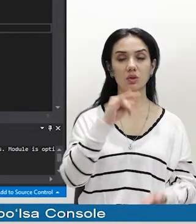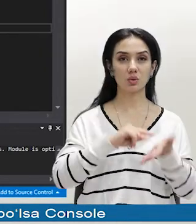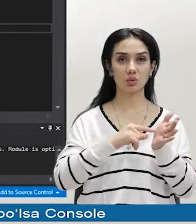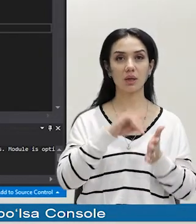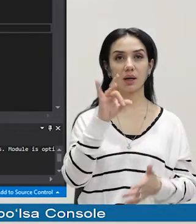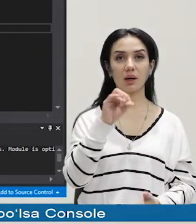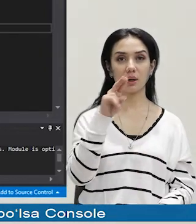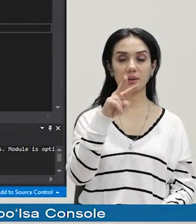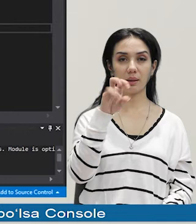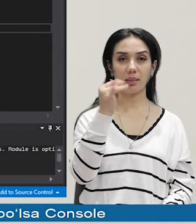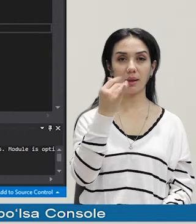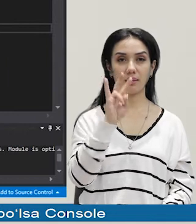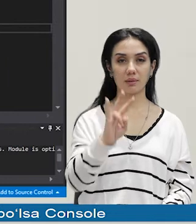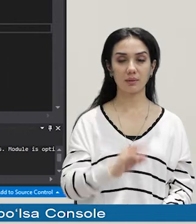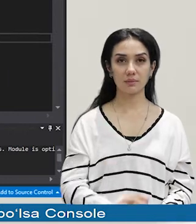console.readline.